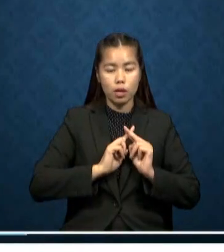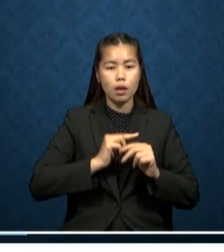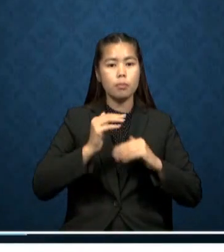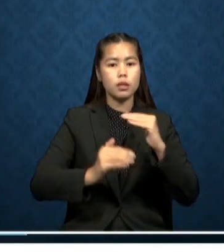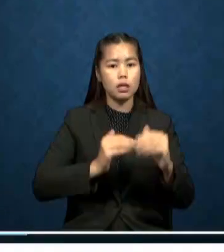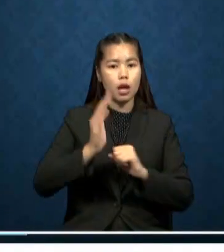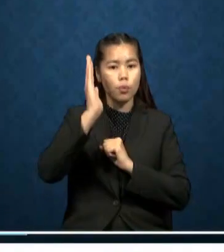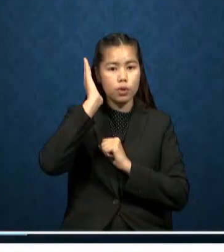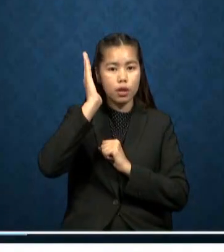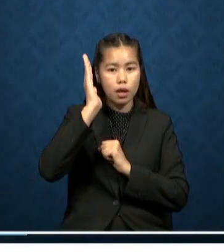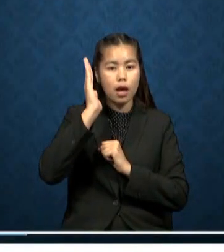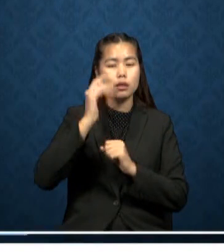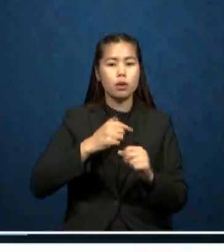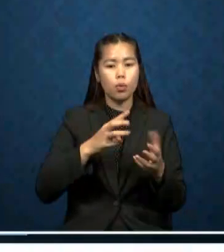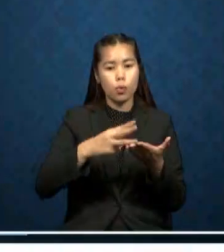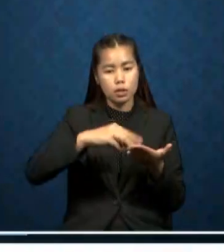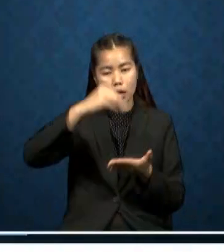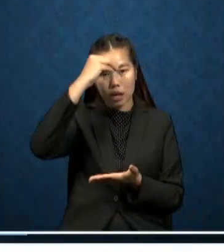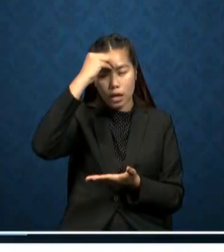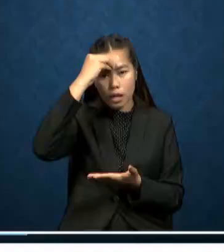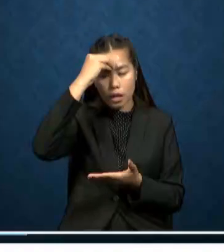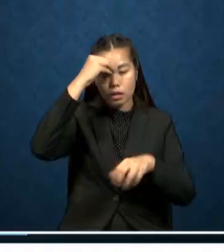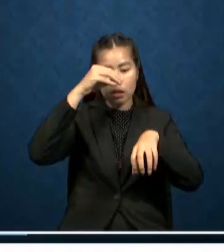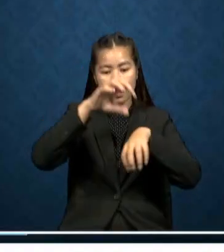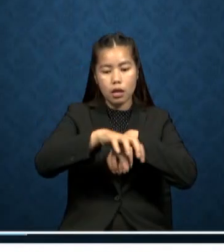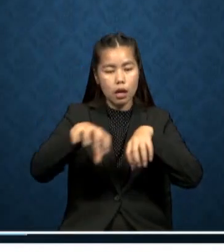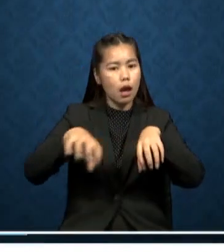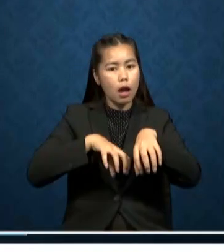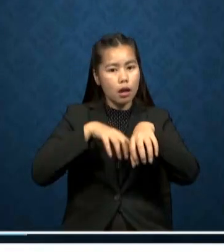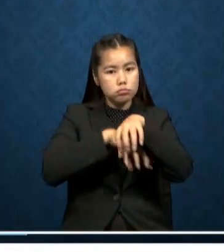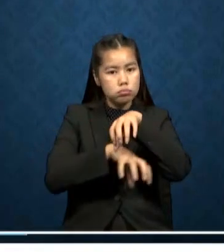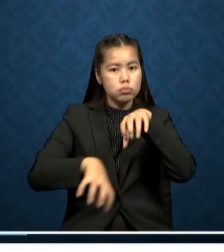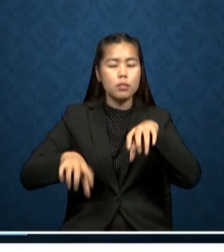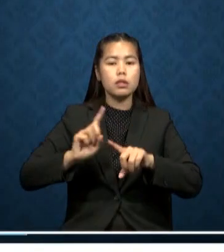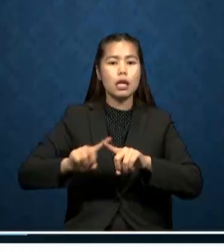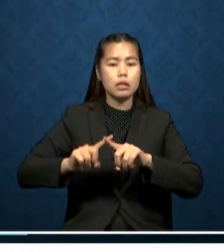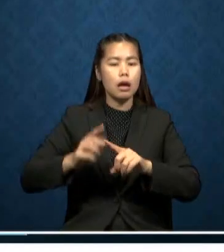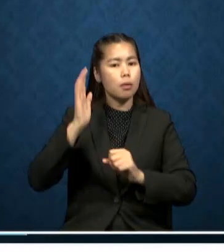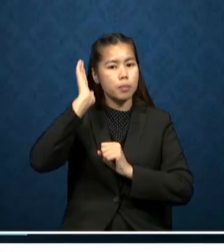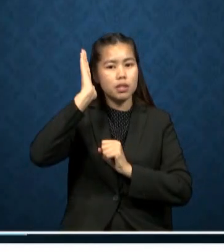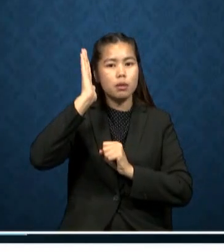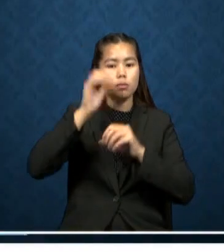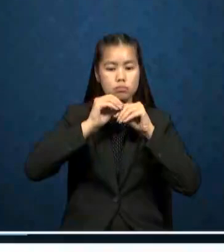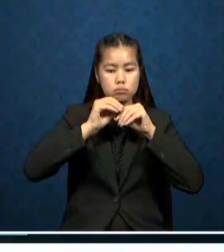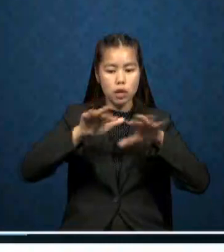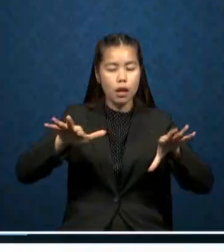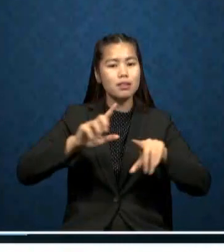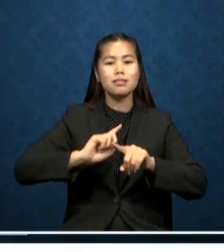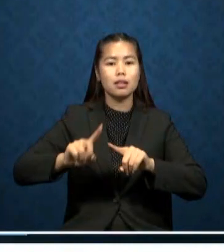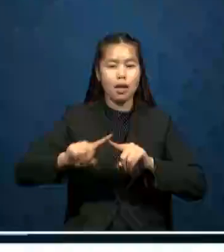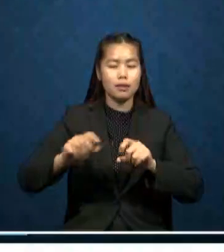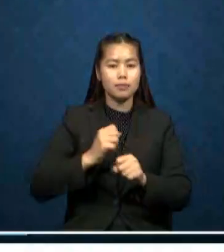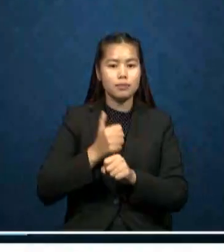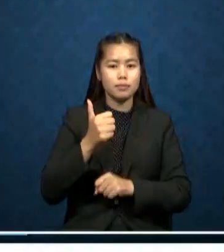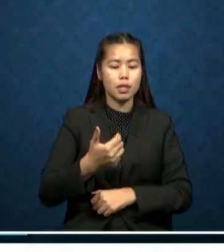วิทยากรงานวิชาการงานขยายเครือข่ายและงานสื่อสารประชาสัมพันธ์ผลการดำเนินงานตามแผนงาน